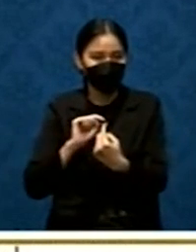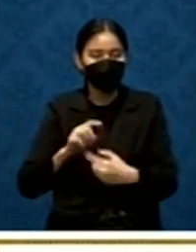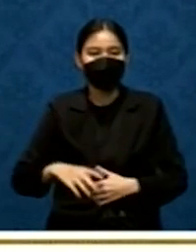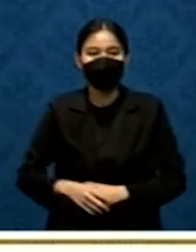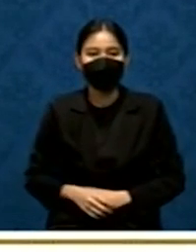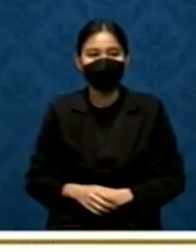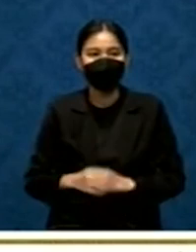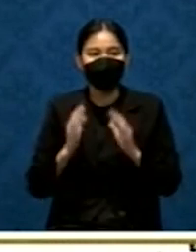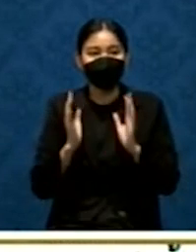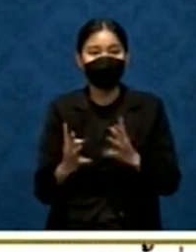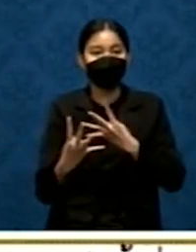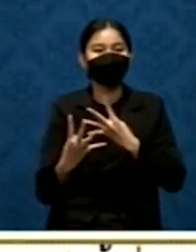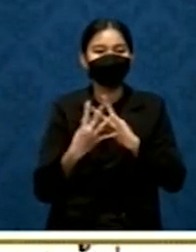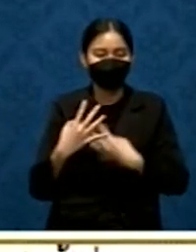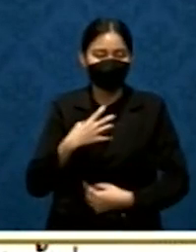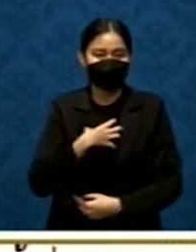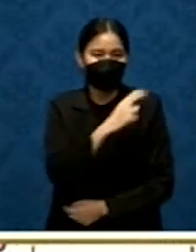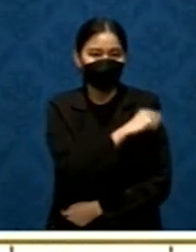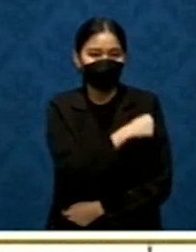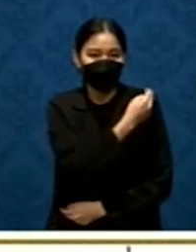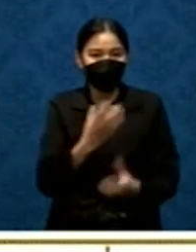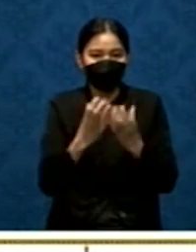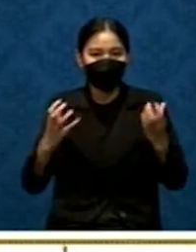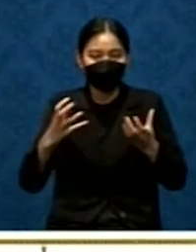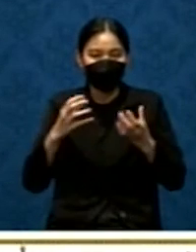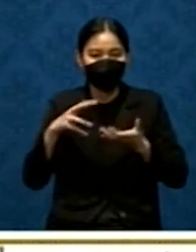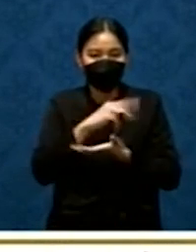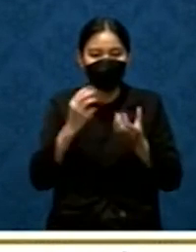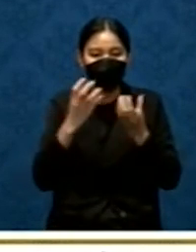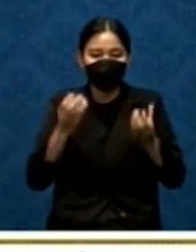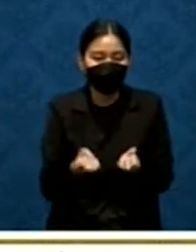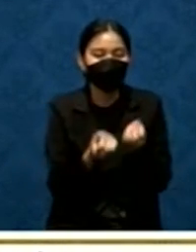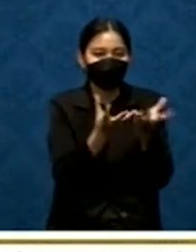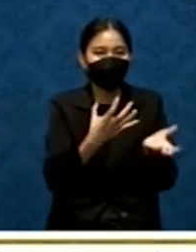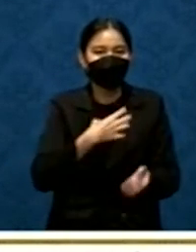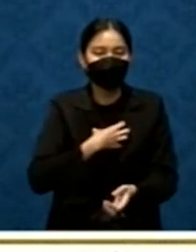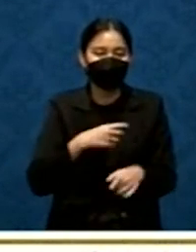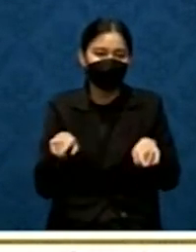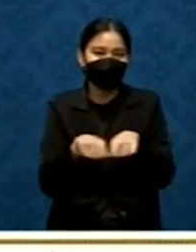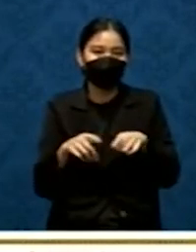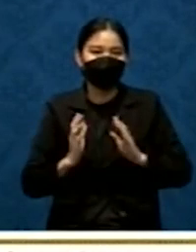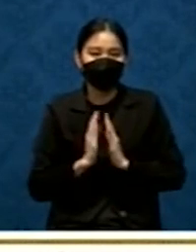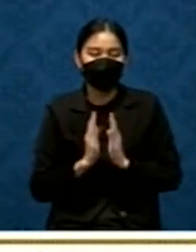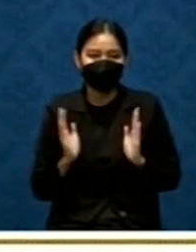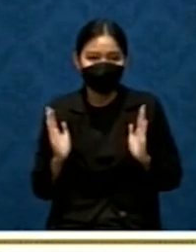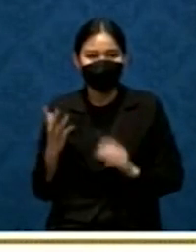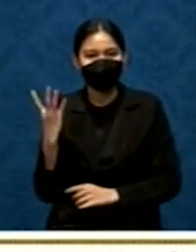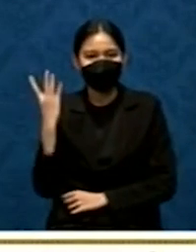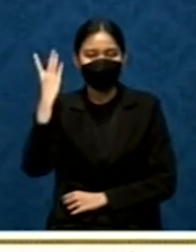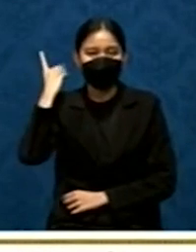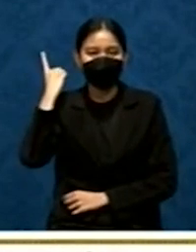ผู้ต้องขังก็ต้องการไปที่นั่นด้วยแล้วก็ธรรมศาสตร์ก็รับด้วยต้องขอขอบคุณในเมื่อวานนี้ผ